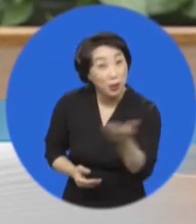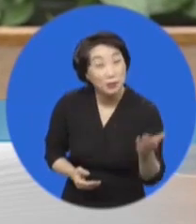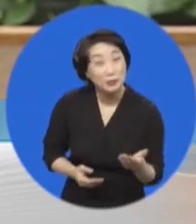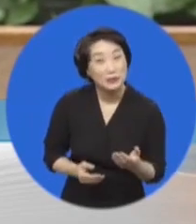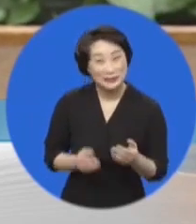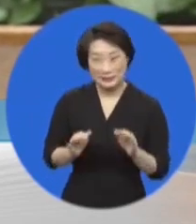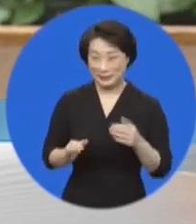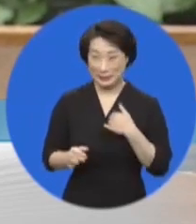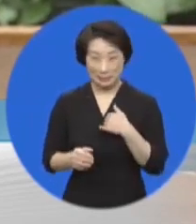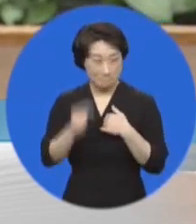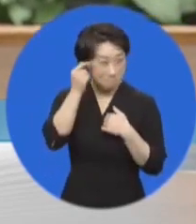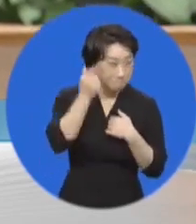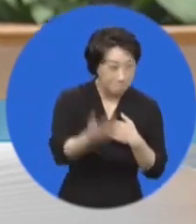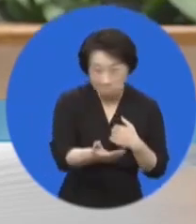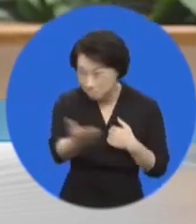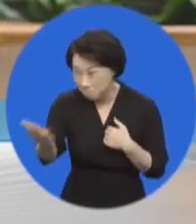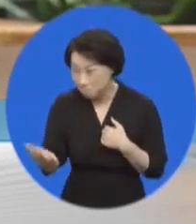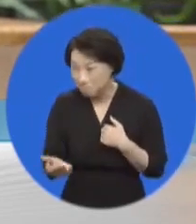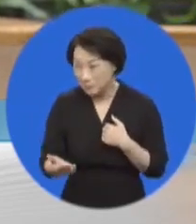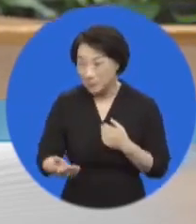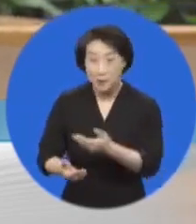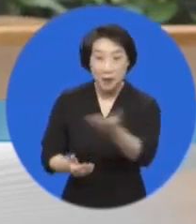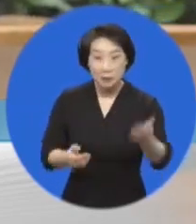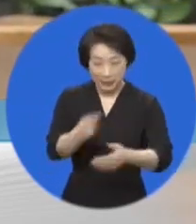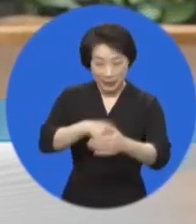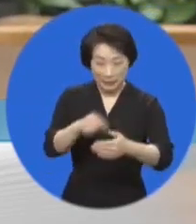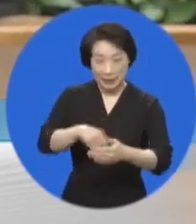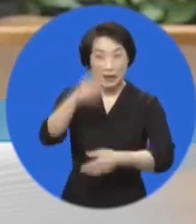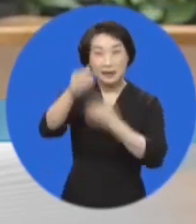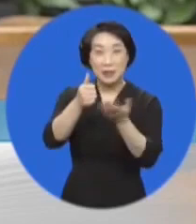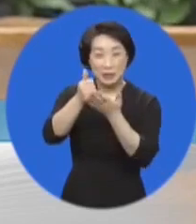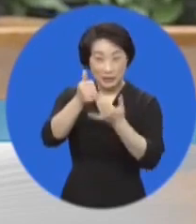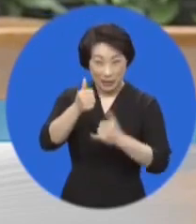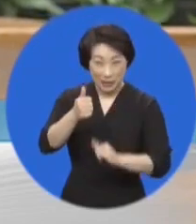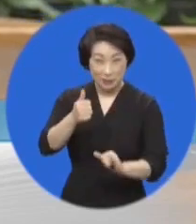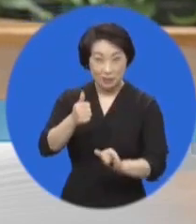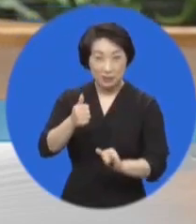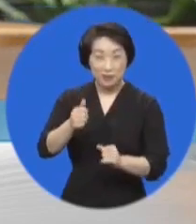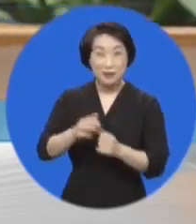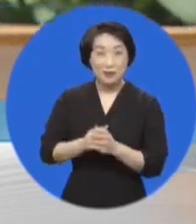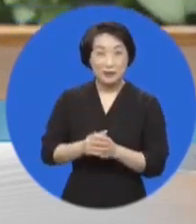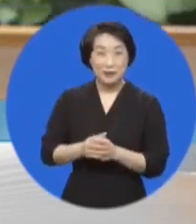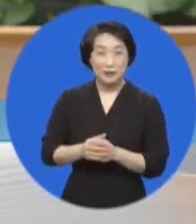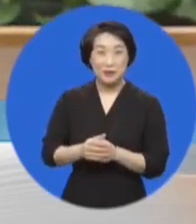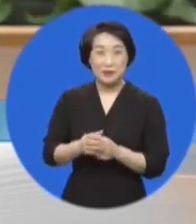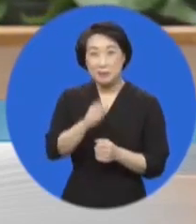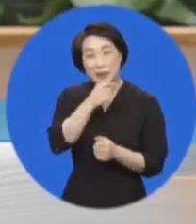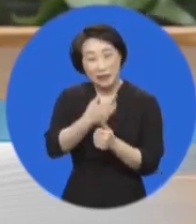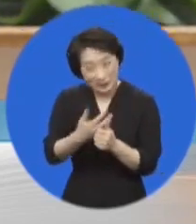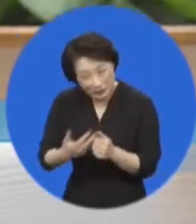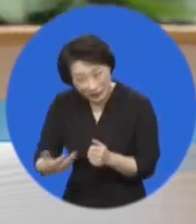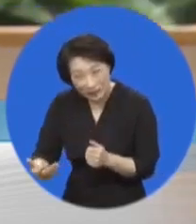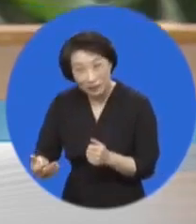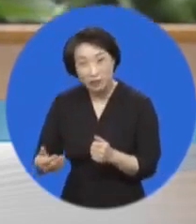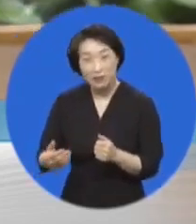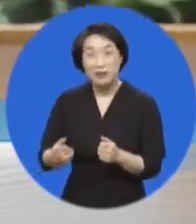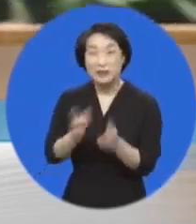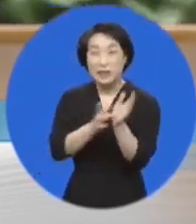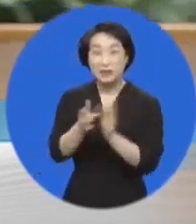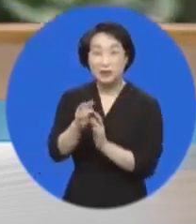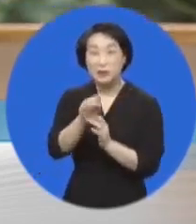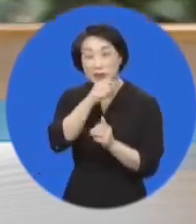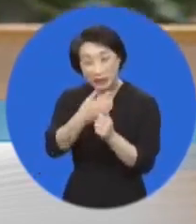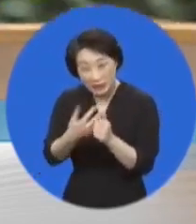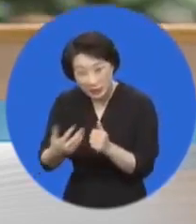여러분 물읍시다. 여러분 안에 하나님의 자녀가 쏟으신 피,